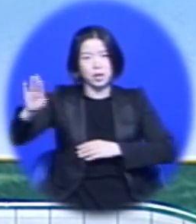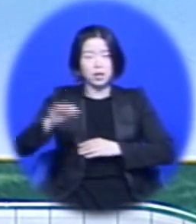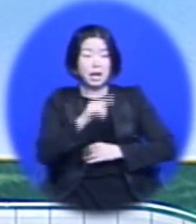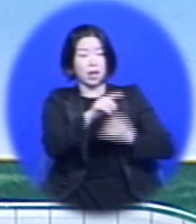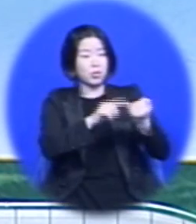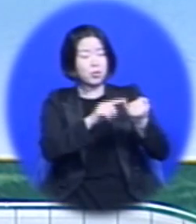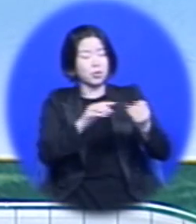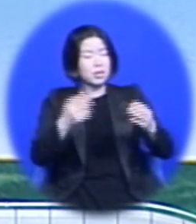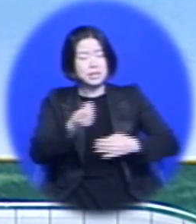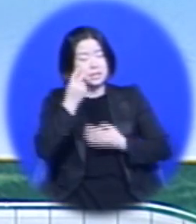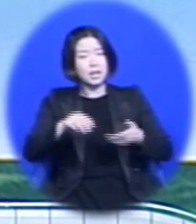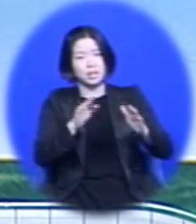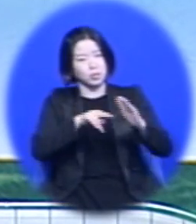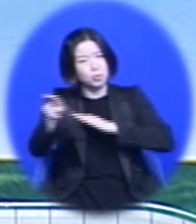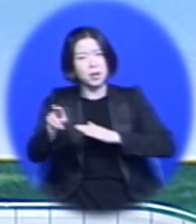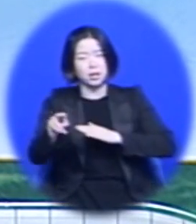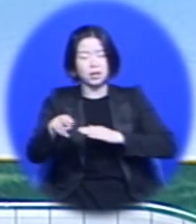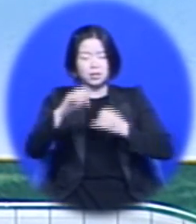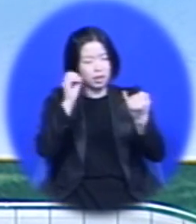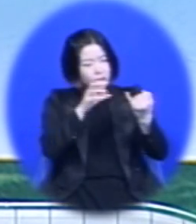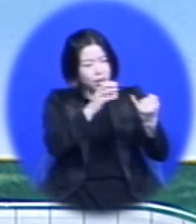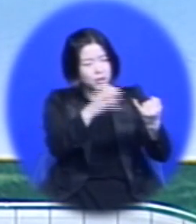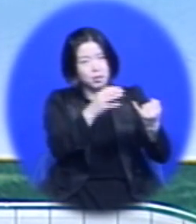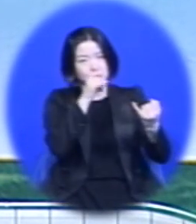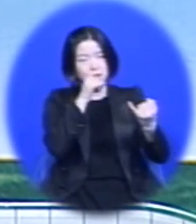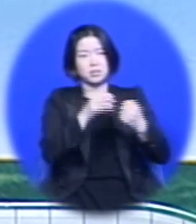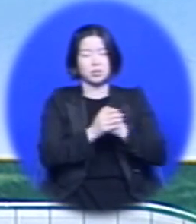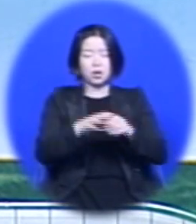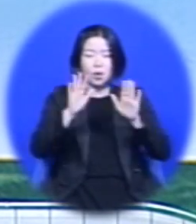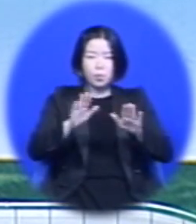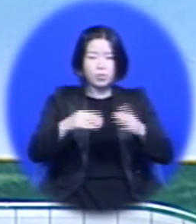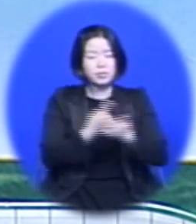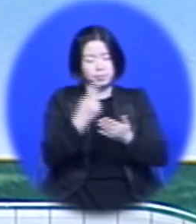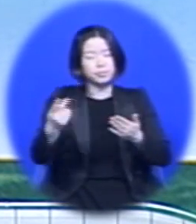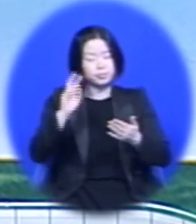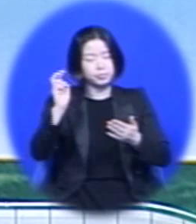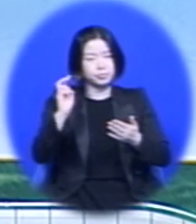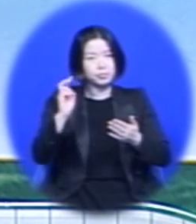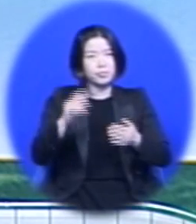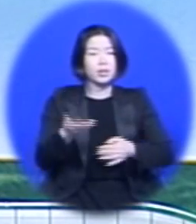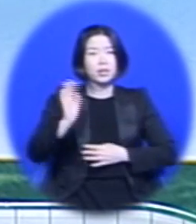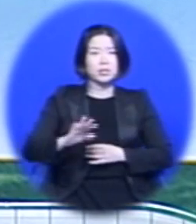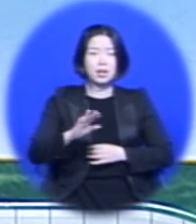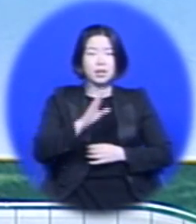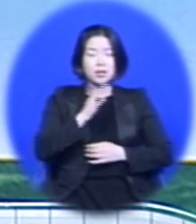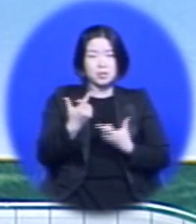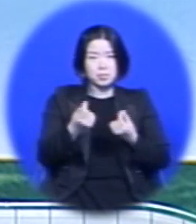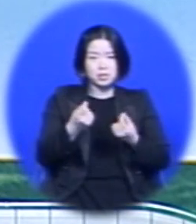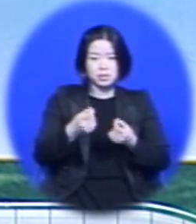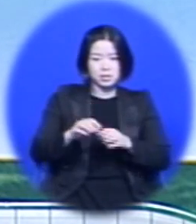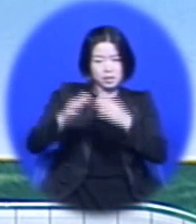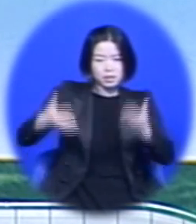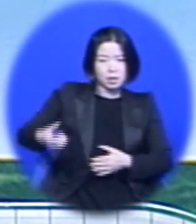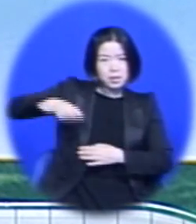당신이 산다, 다들 그렇게 이야기를 해서 오늘 떠나야 되겠다. 그런데 마치 가방을 꾸려놓고